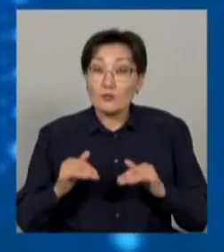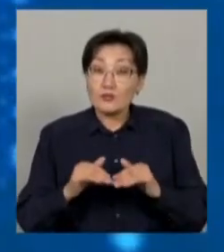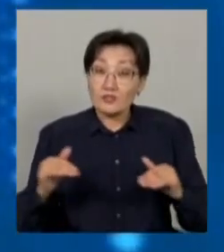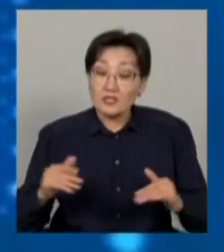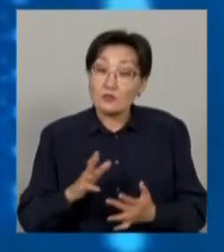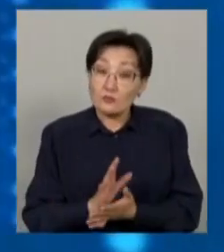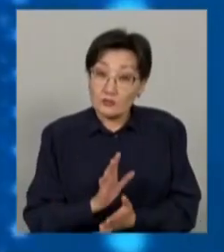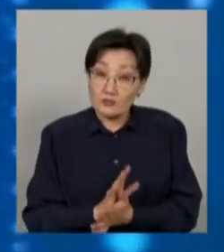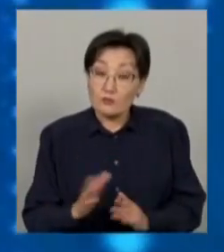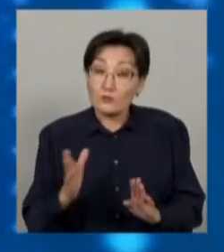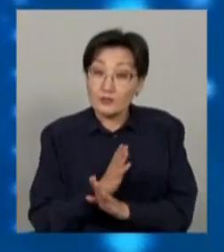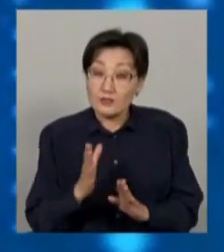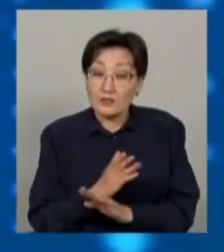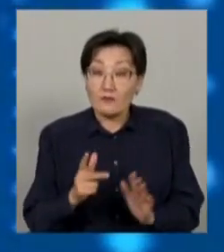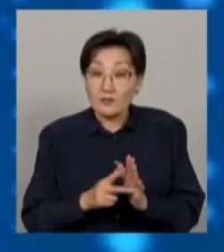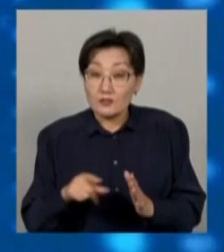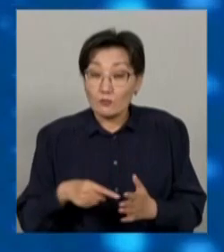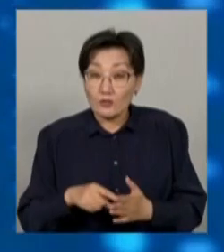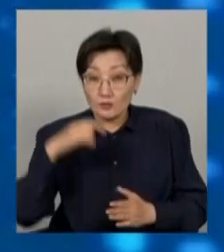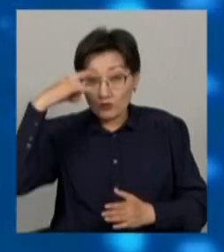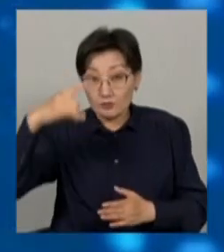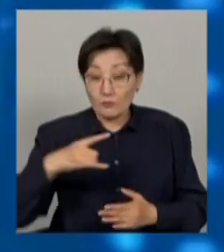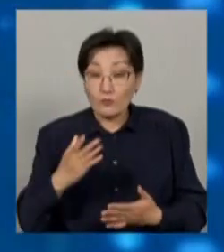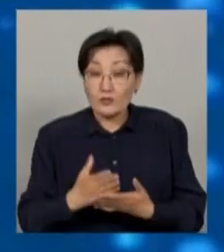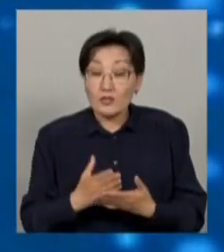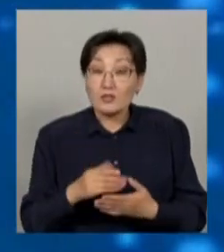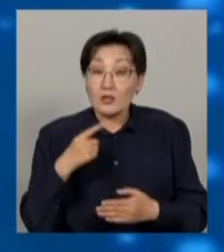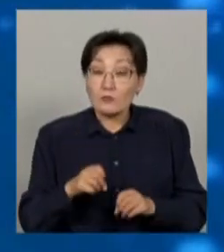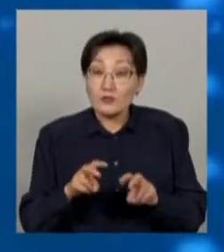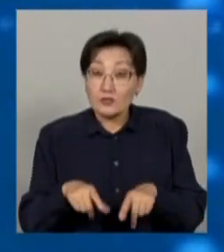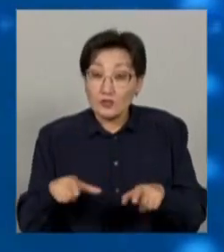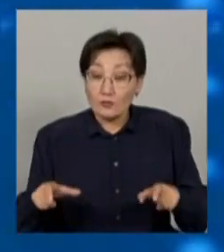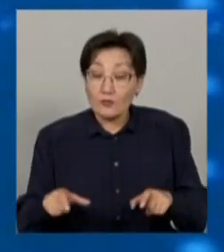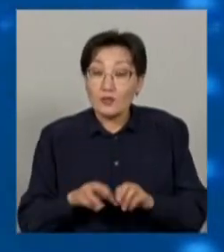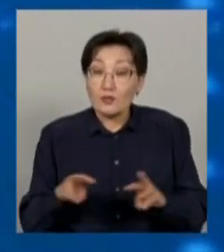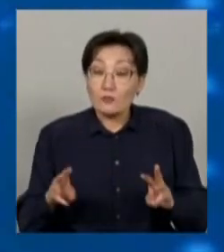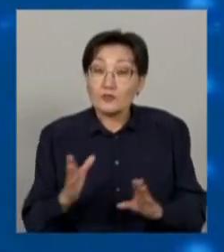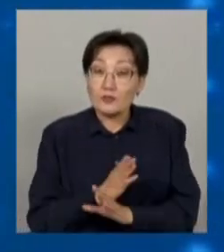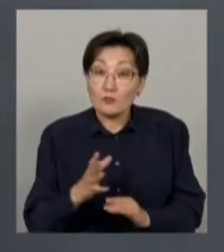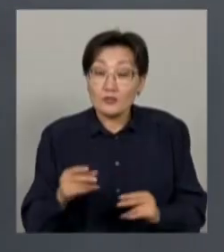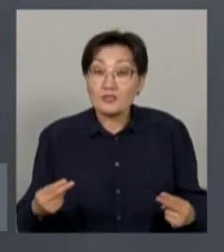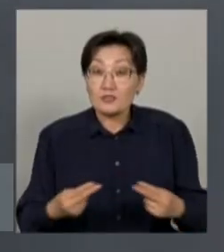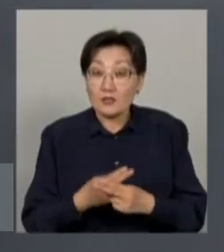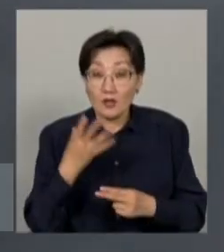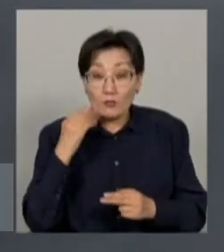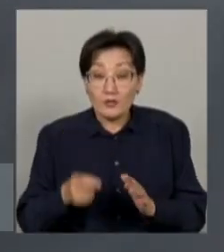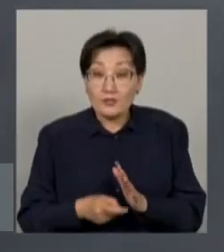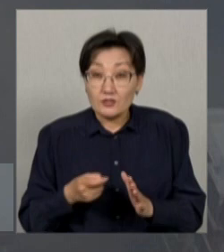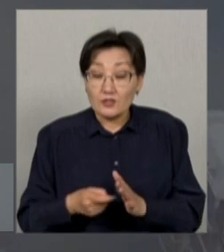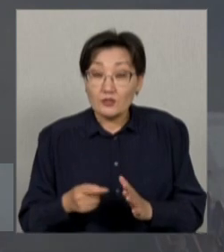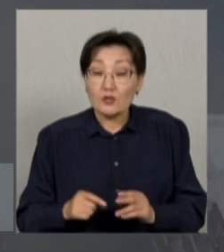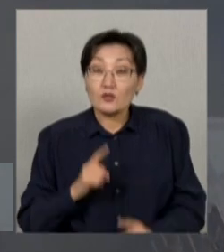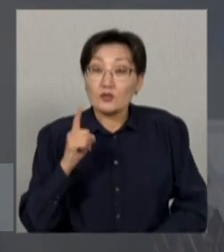уровень загрязнения воздуха в 8 городах Казахстана наблюдают экологи. По данным Минэкологии, в Астане, Алматы, Караганде, Темиртау,